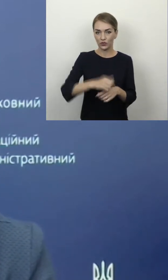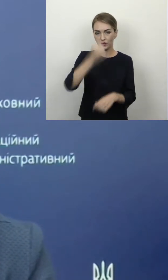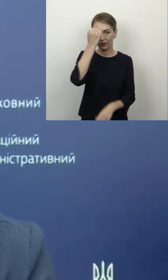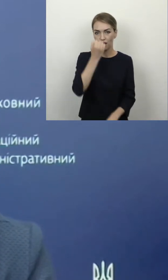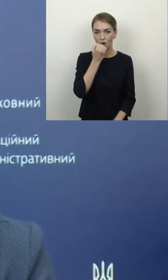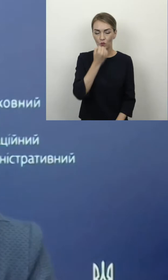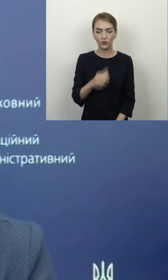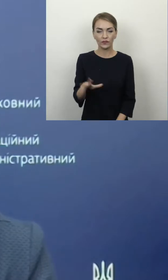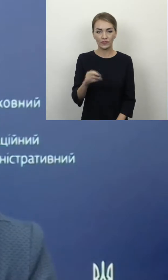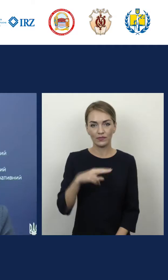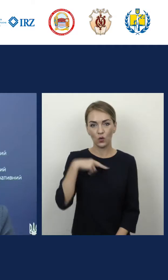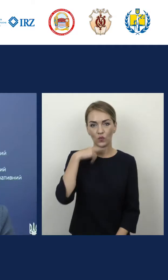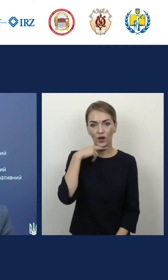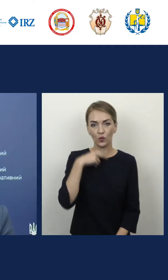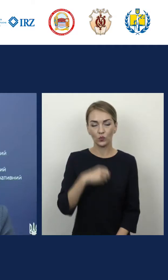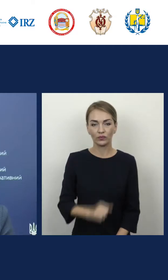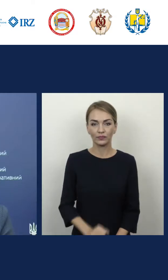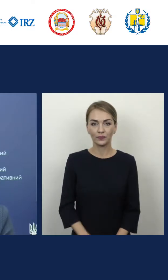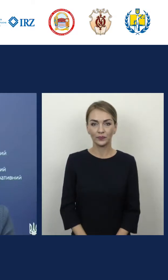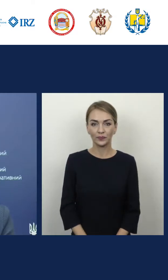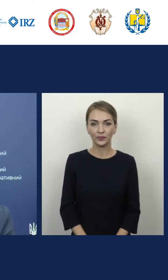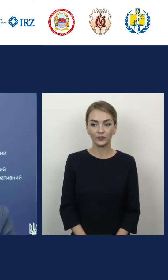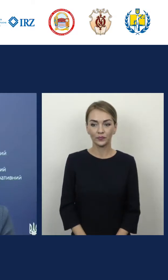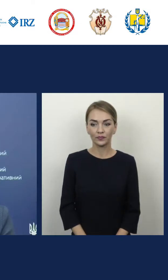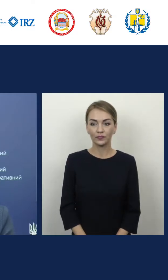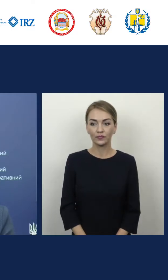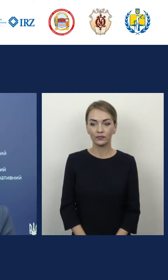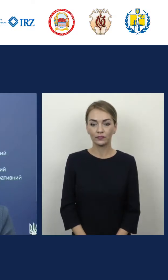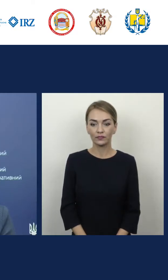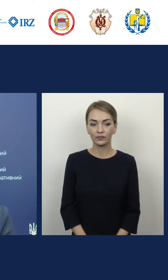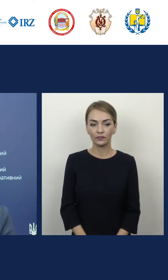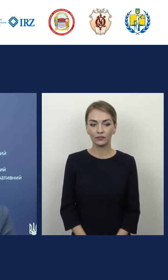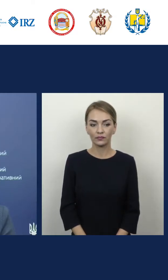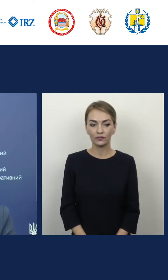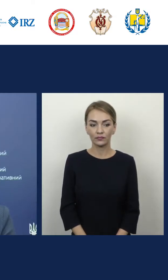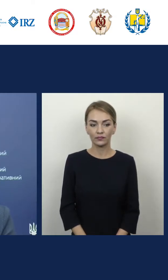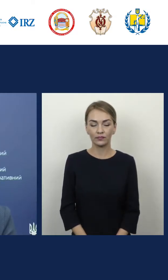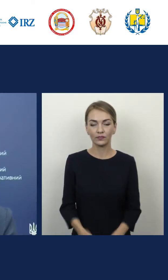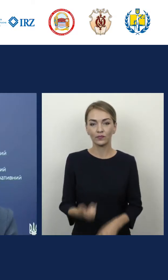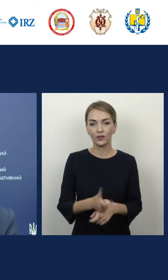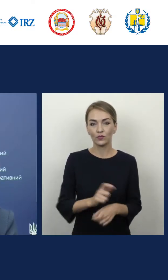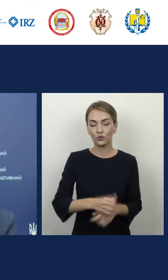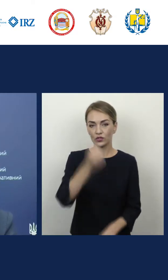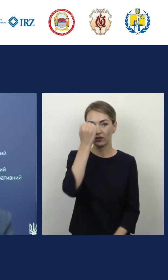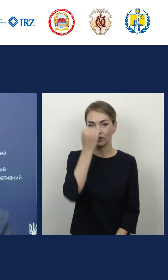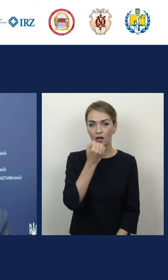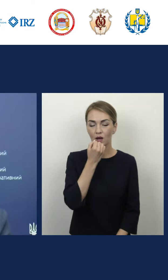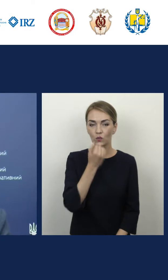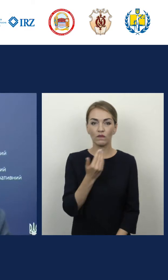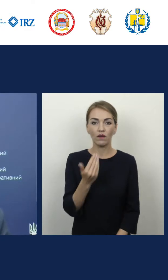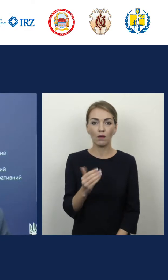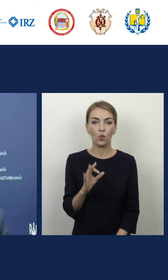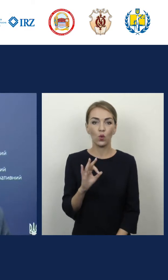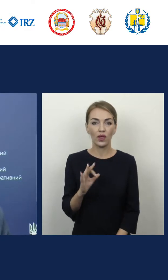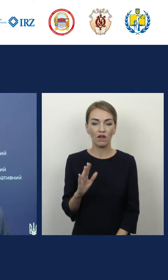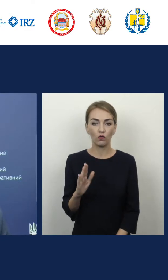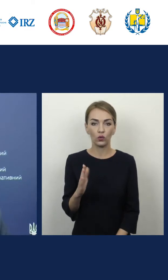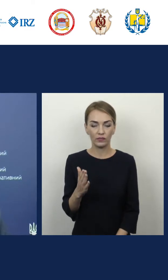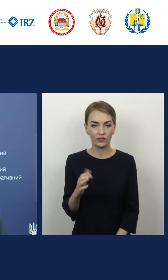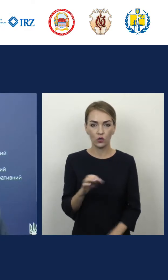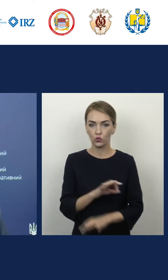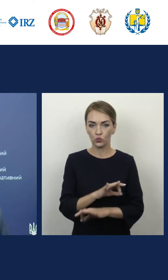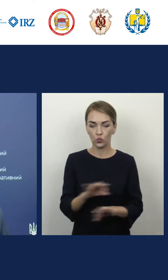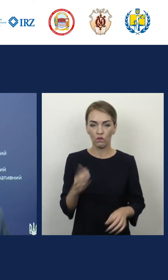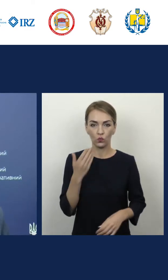of my presentation today. Thank you very much for your attention. Дуже дякую вам, Олена Володимирівна, за таку змістовну чудову